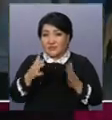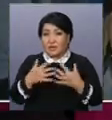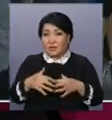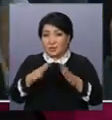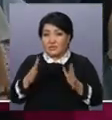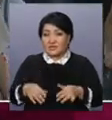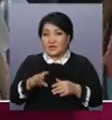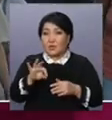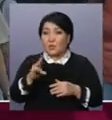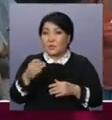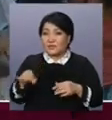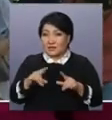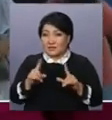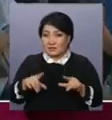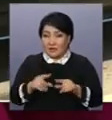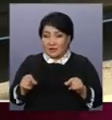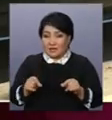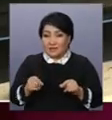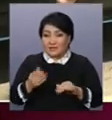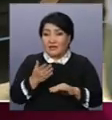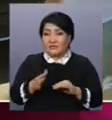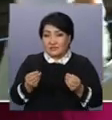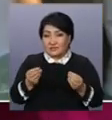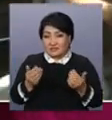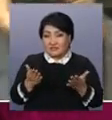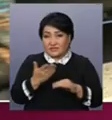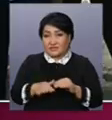бюджета выделено 340 миллионов тенге.